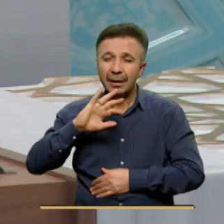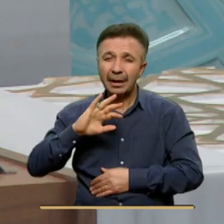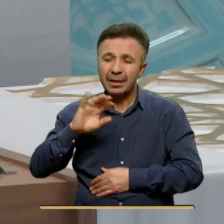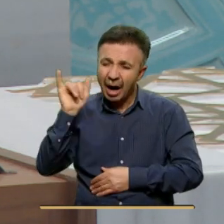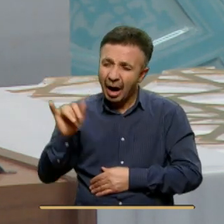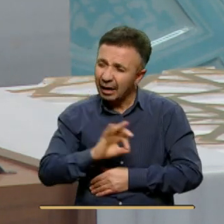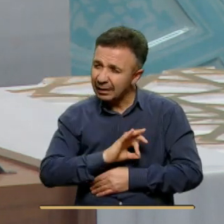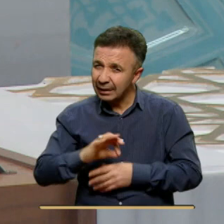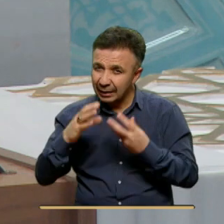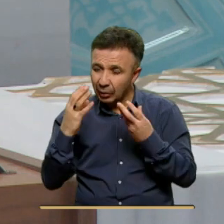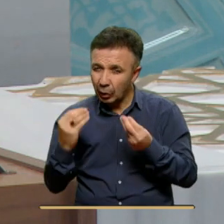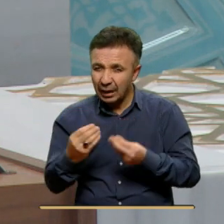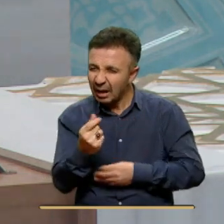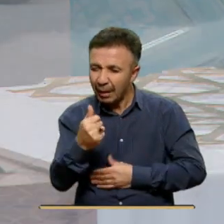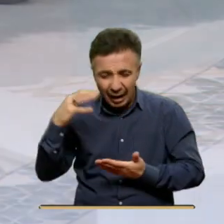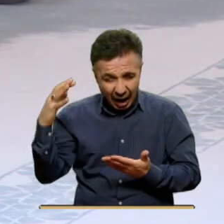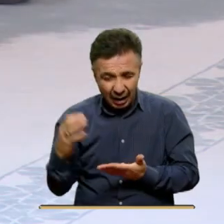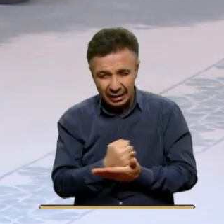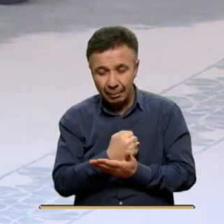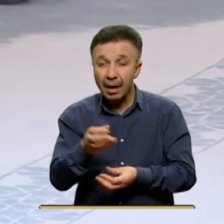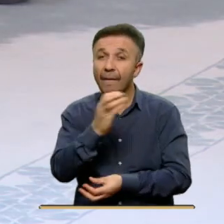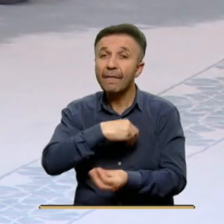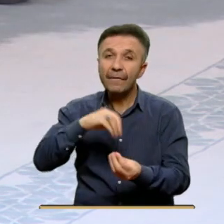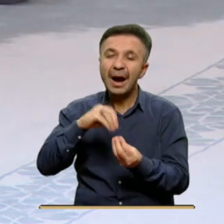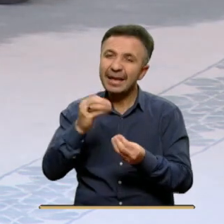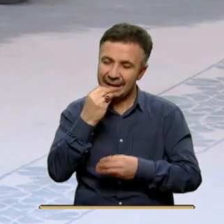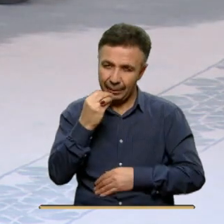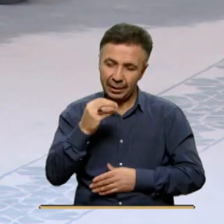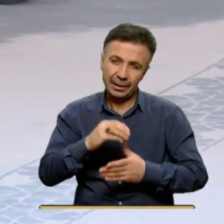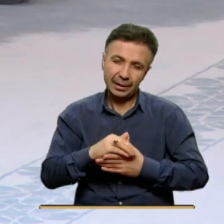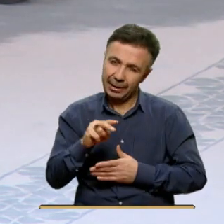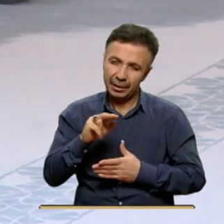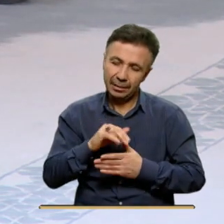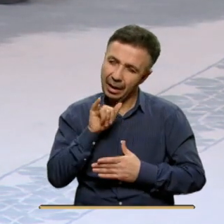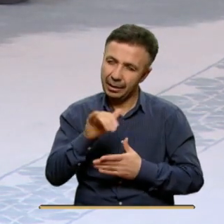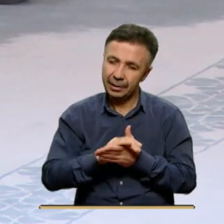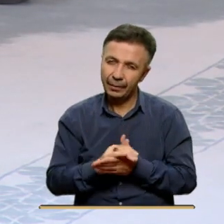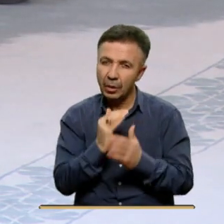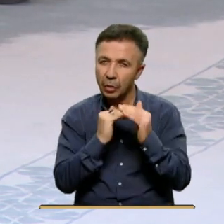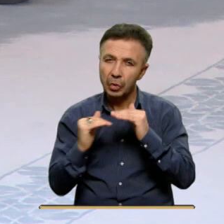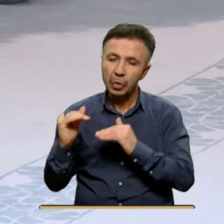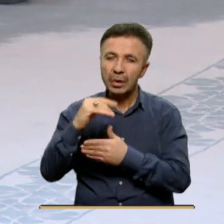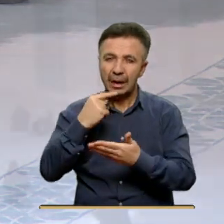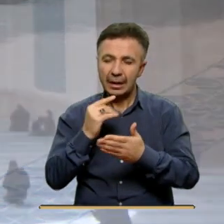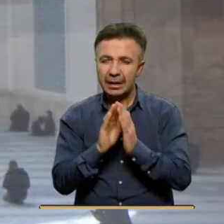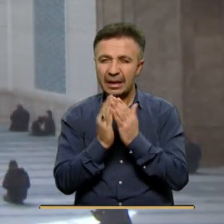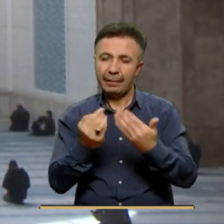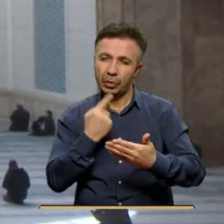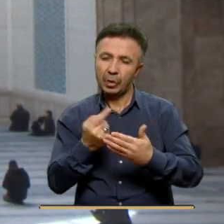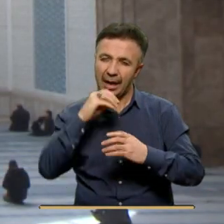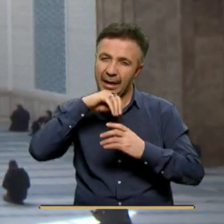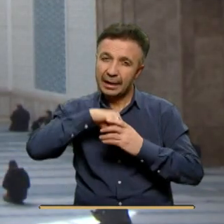kazanç elde etmek faizdir. Yüce kitabımız Kur'an-ı Kerim'inde Cenab-ı Hak